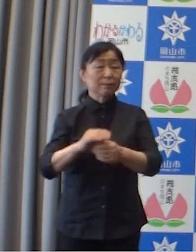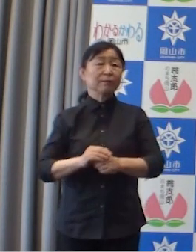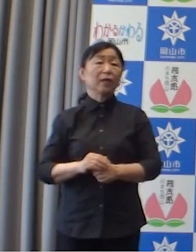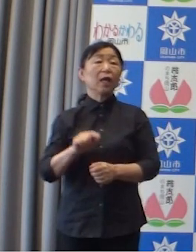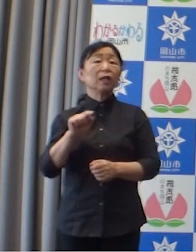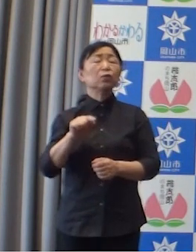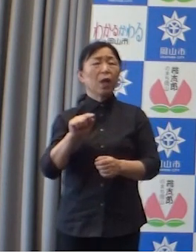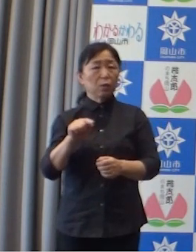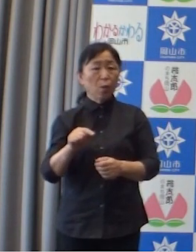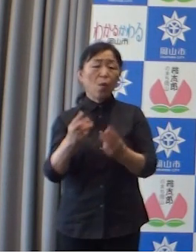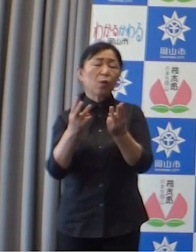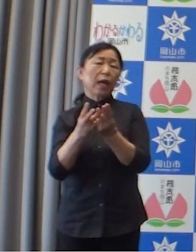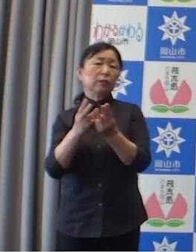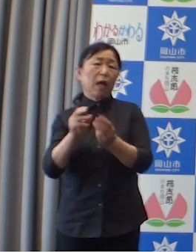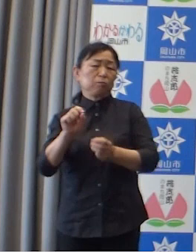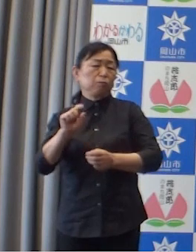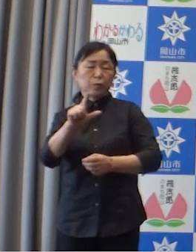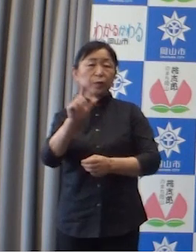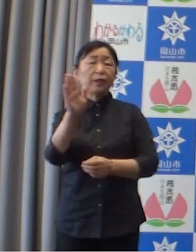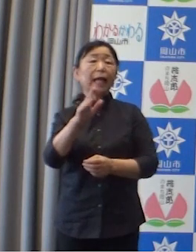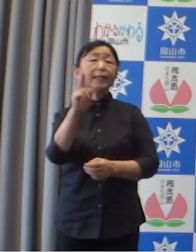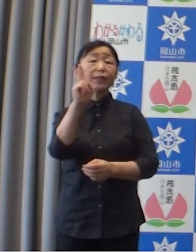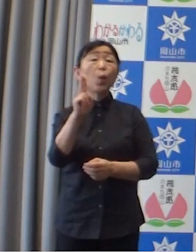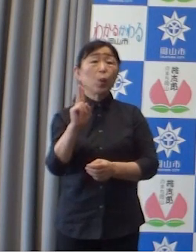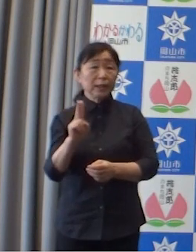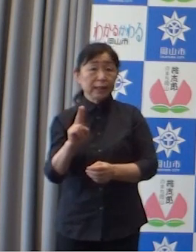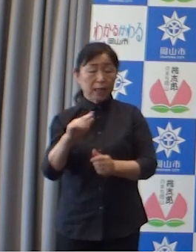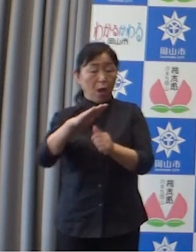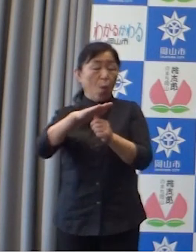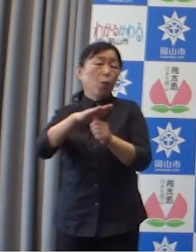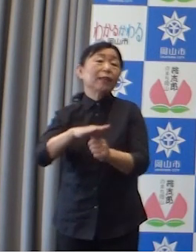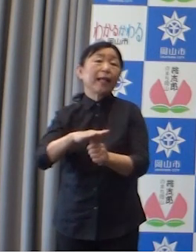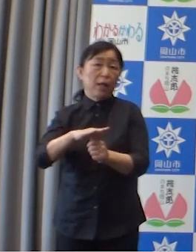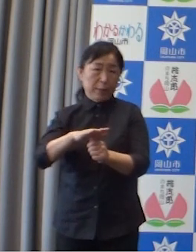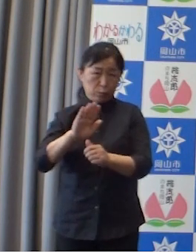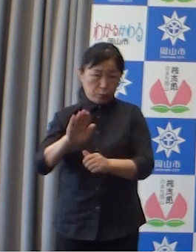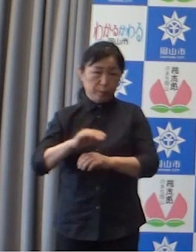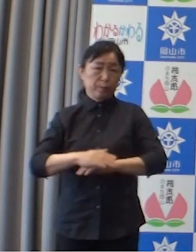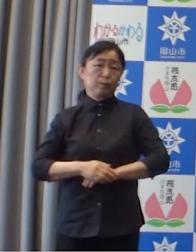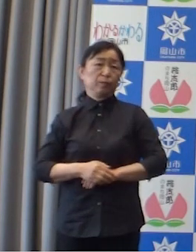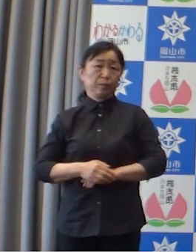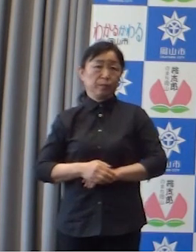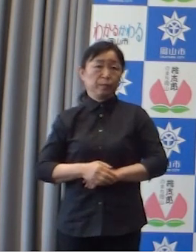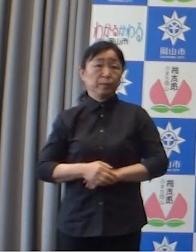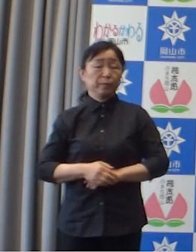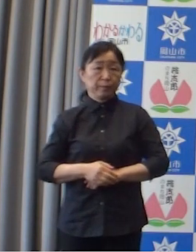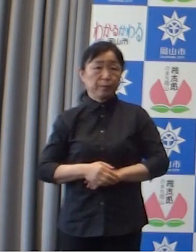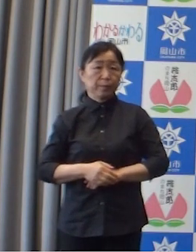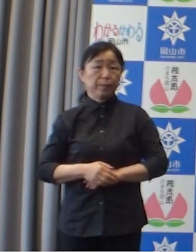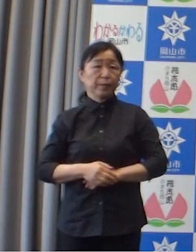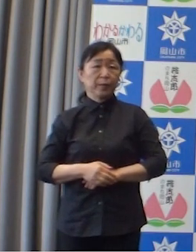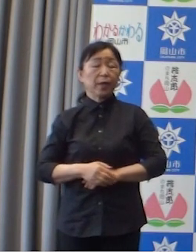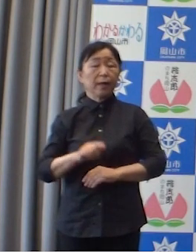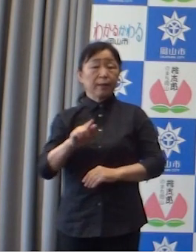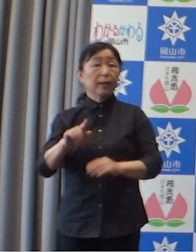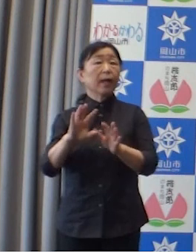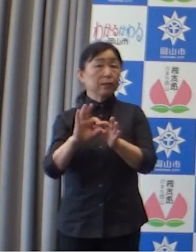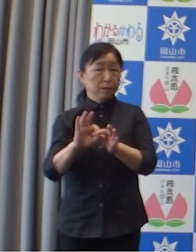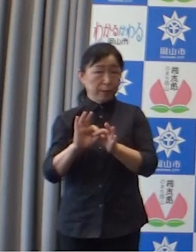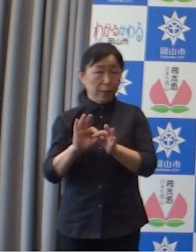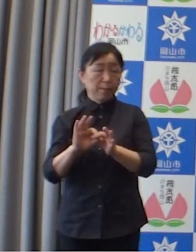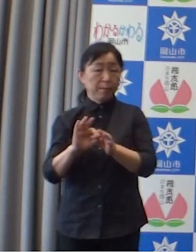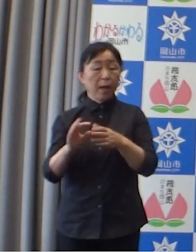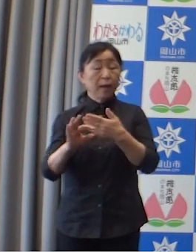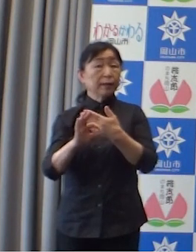それはあんまり頻繁にならないように抑えてんですね、うん。で、そういう面からいくと